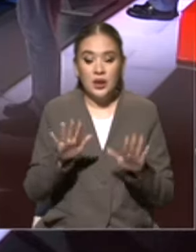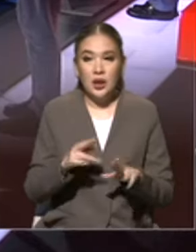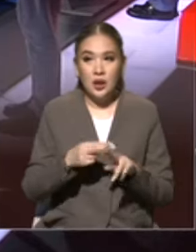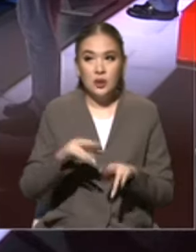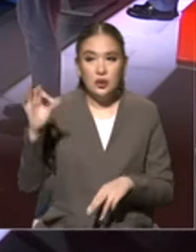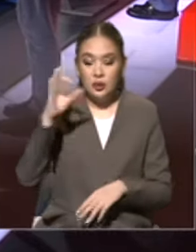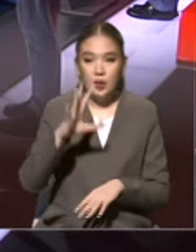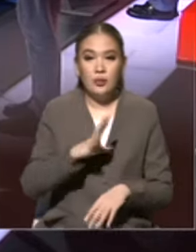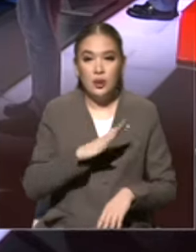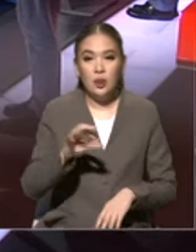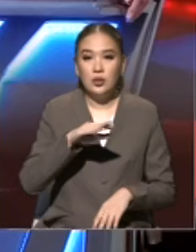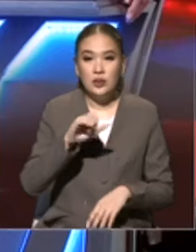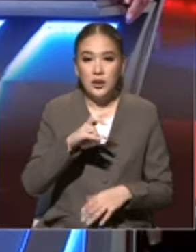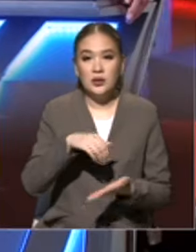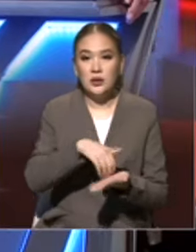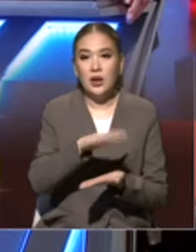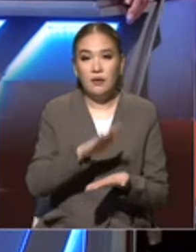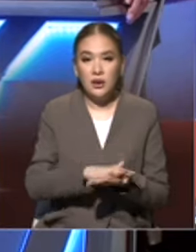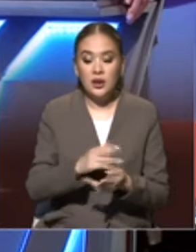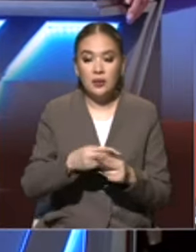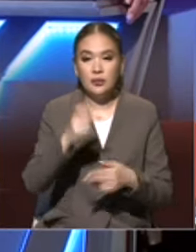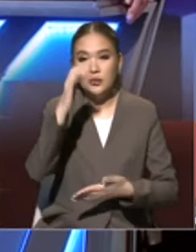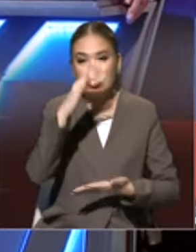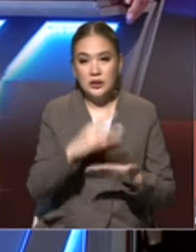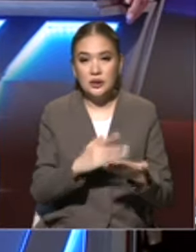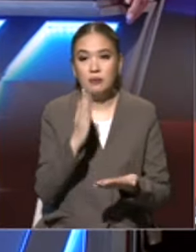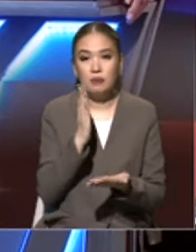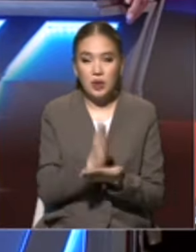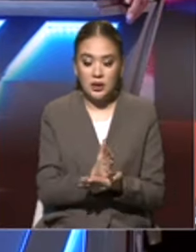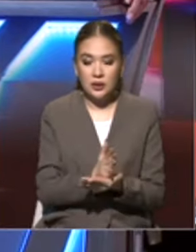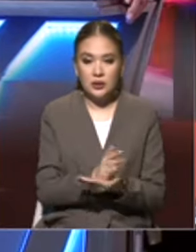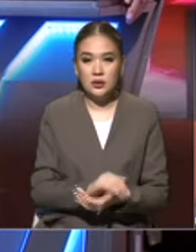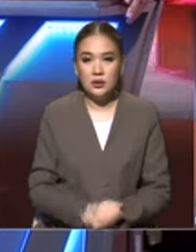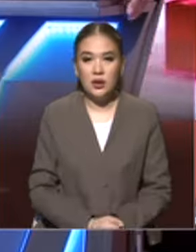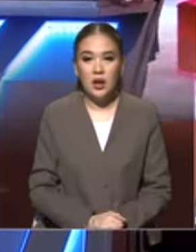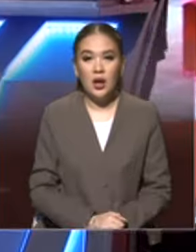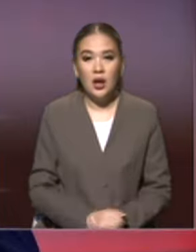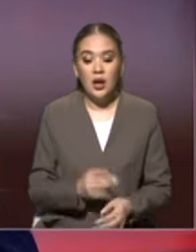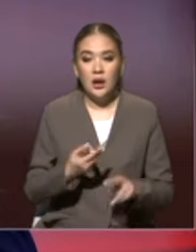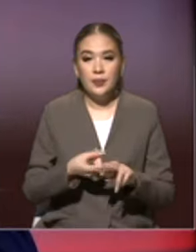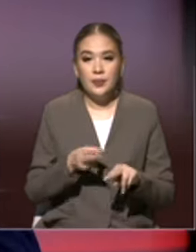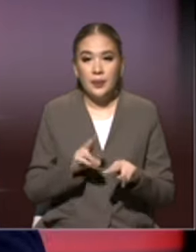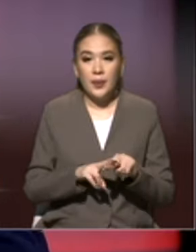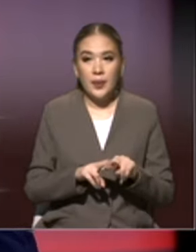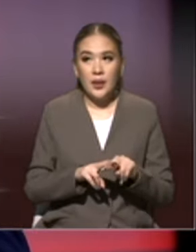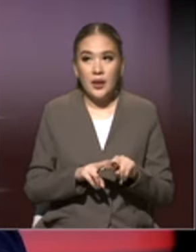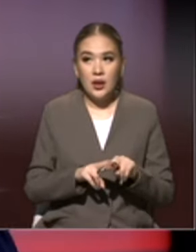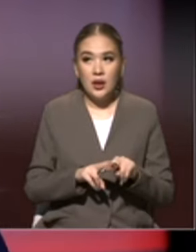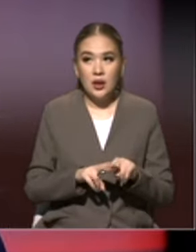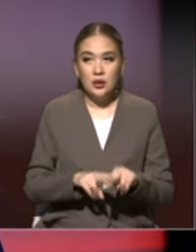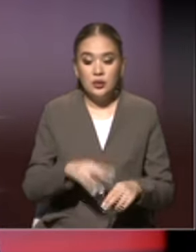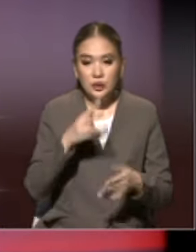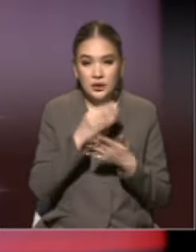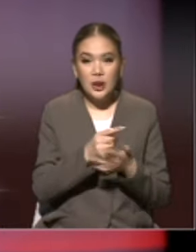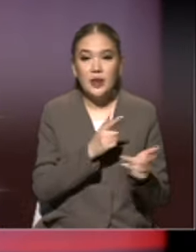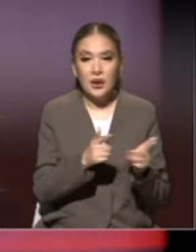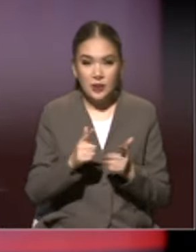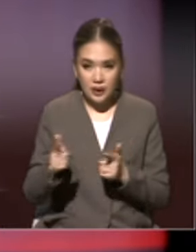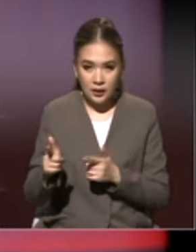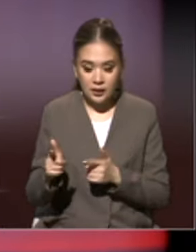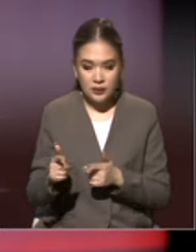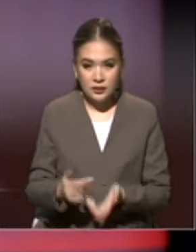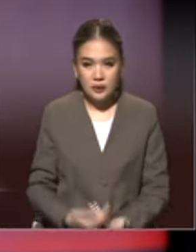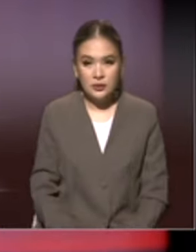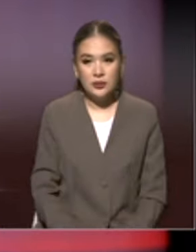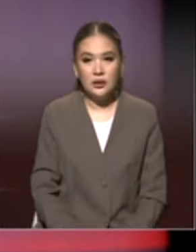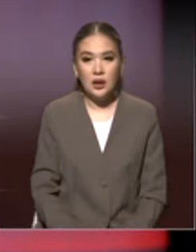кезінде отандық товар өндірушілердің жаңа тізімі болады. Жергілікті товар өндірушілер. Yeah, бұл мысалға біздің мынау өндіріс министрлігі дайындалады. Кім дайындайды